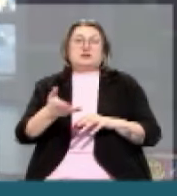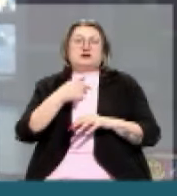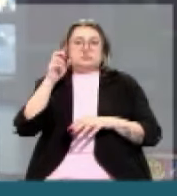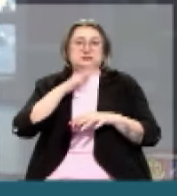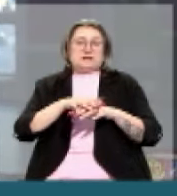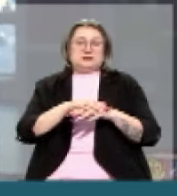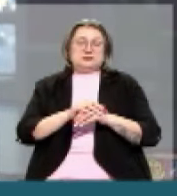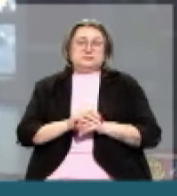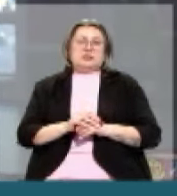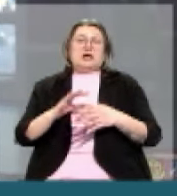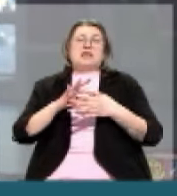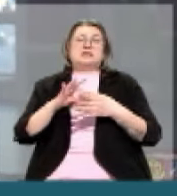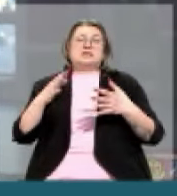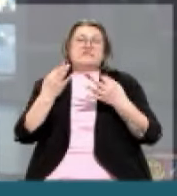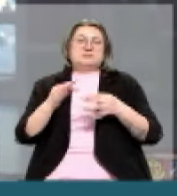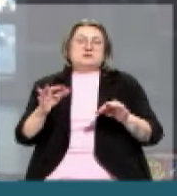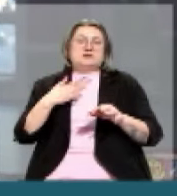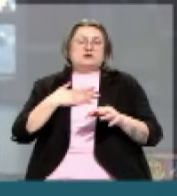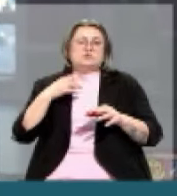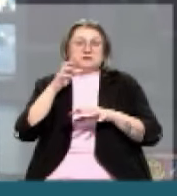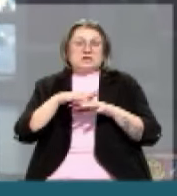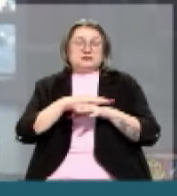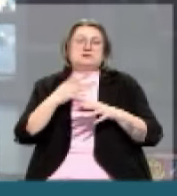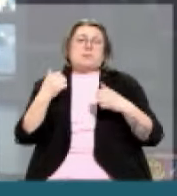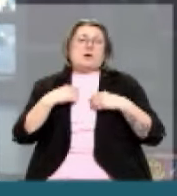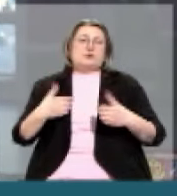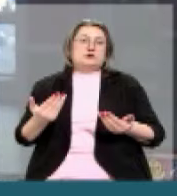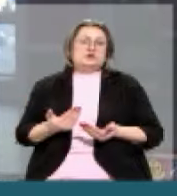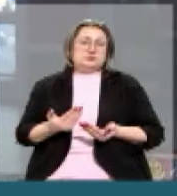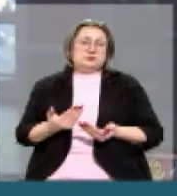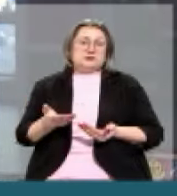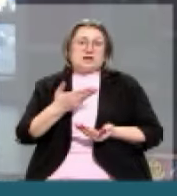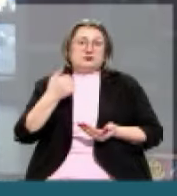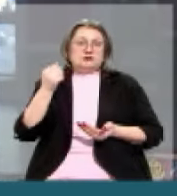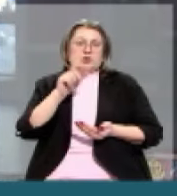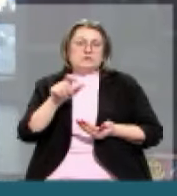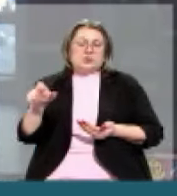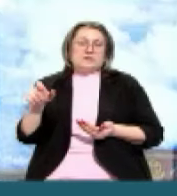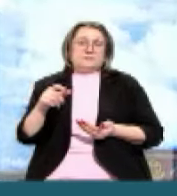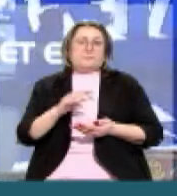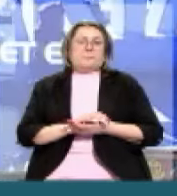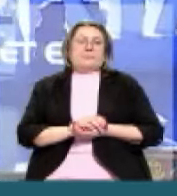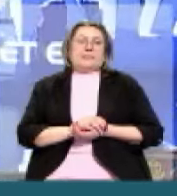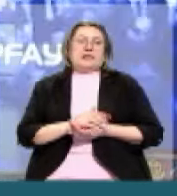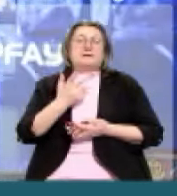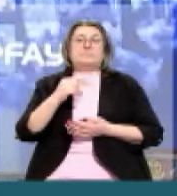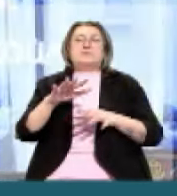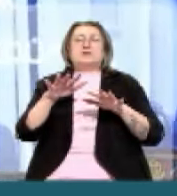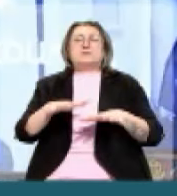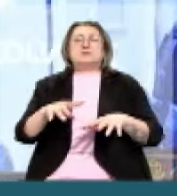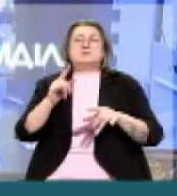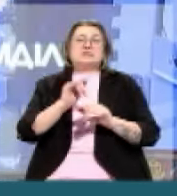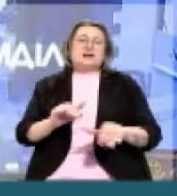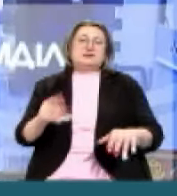келе жатқан әскер болғандықтан адамдардың көзқарасы жақсы, көрген жерлерінде күліп қарсылады. Кішкентай балалар көшеде бізді